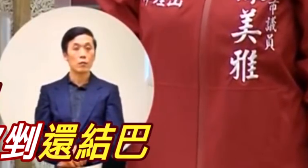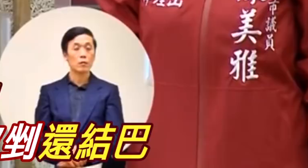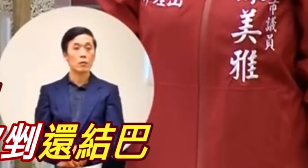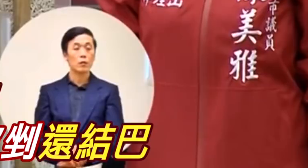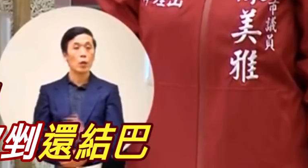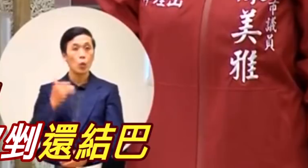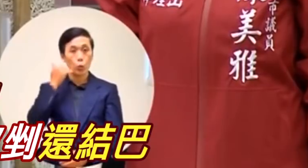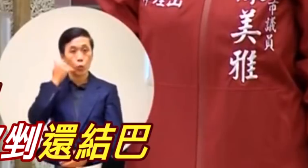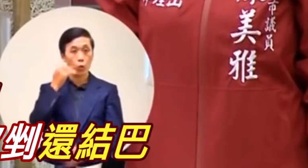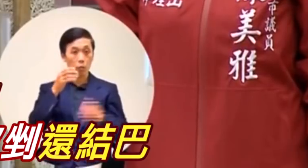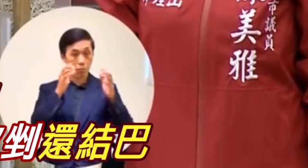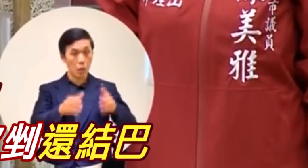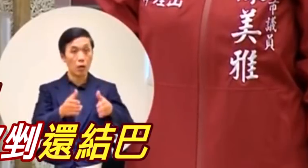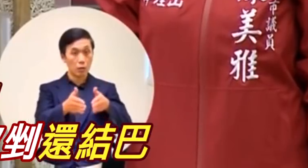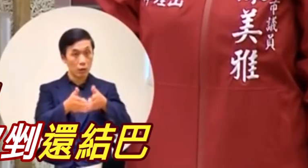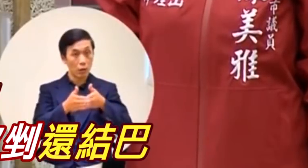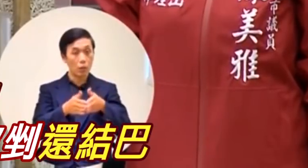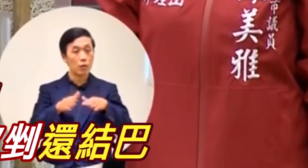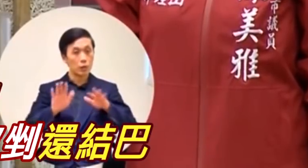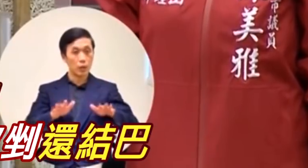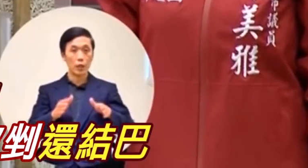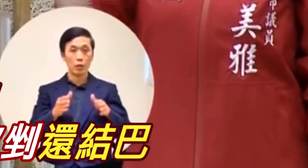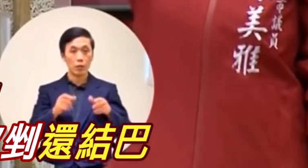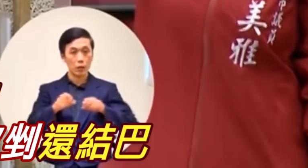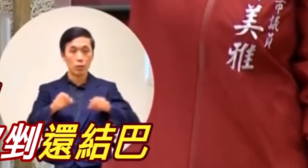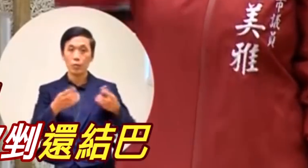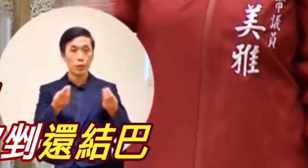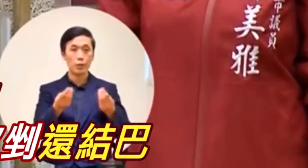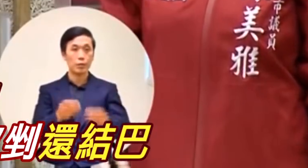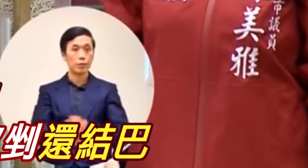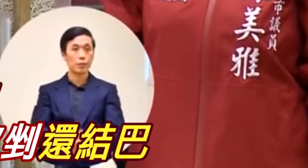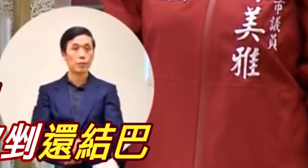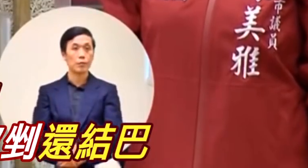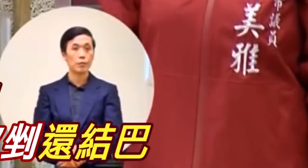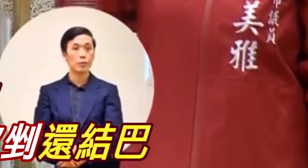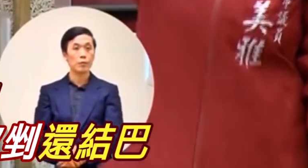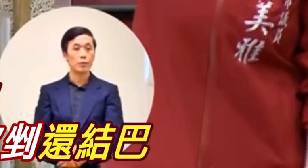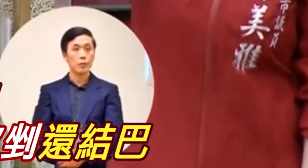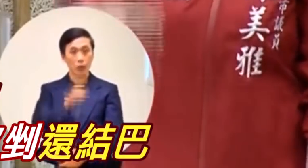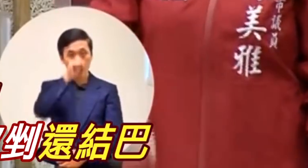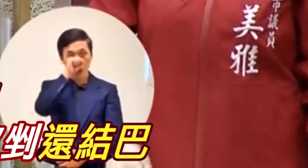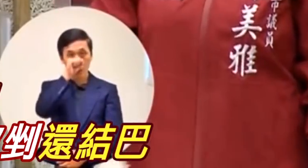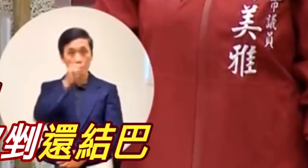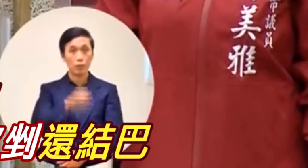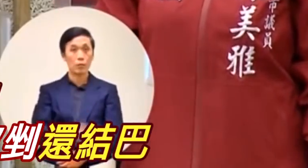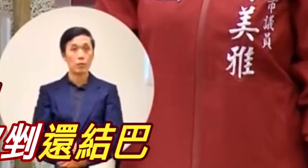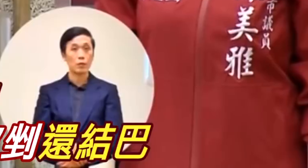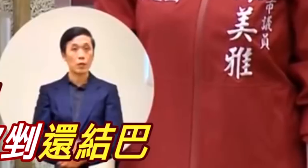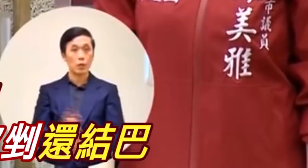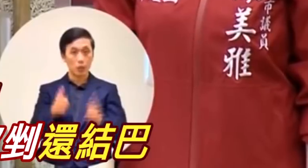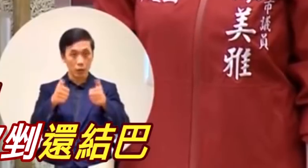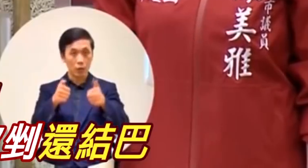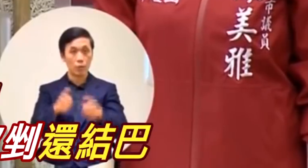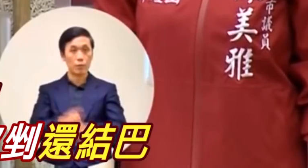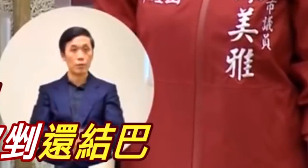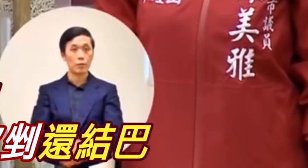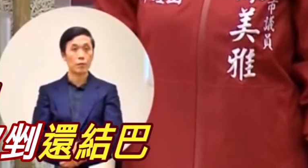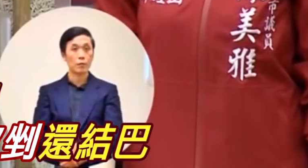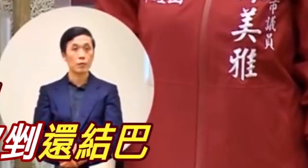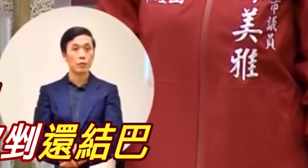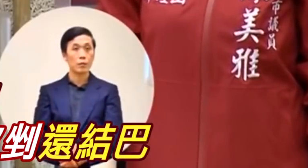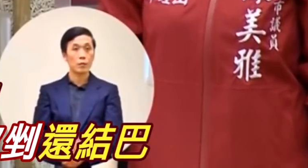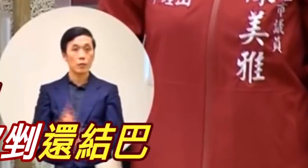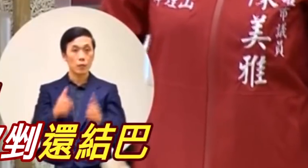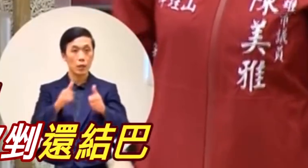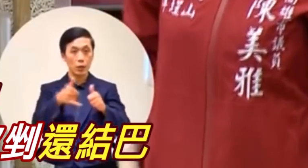果要新建的话，目前确实没有。 现在他们会有一个什么？ 好，谢谢。谢